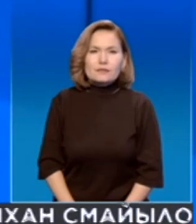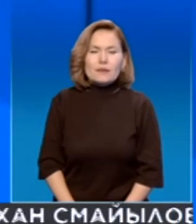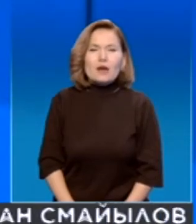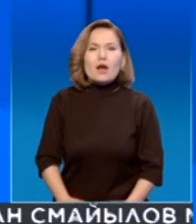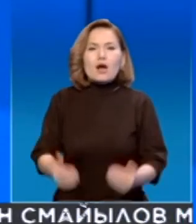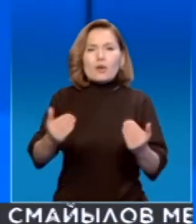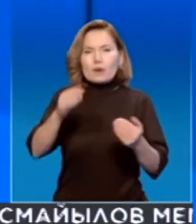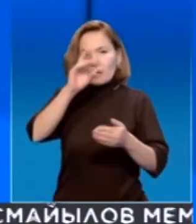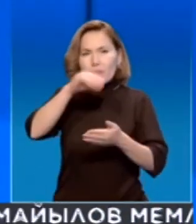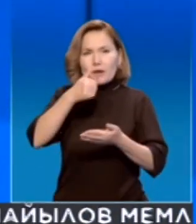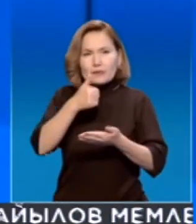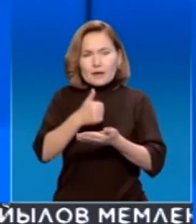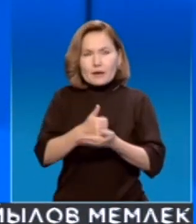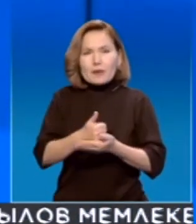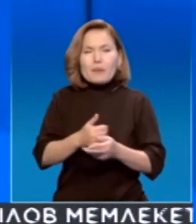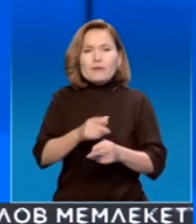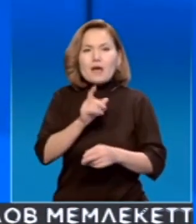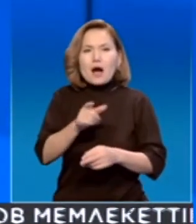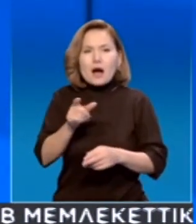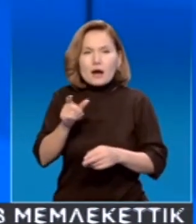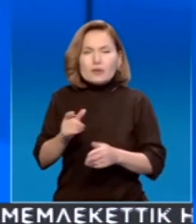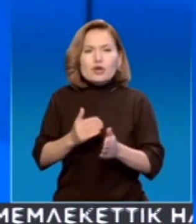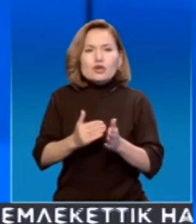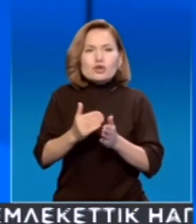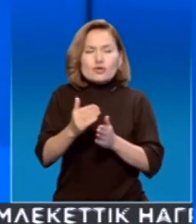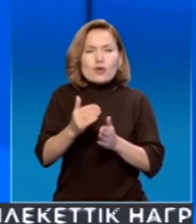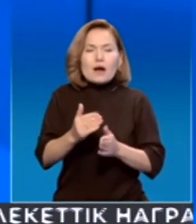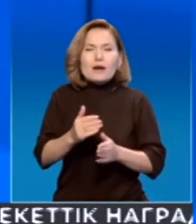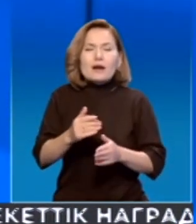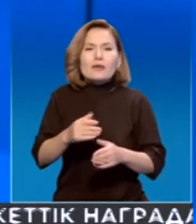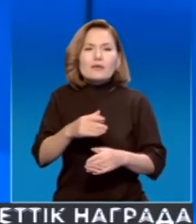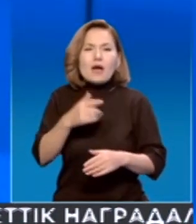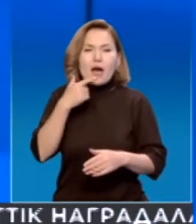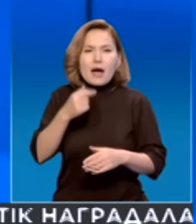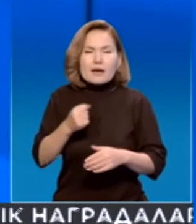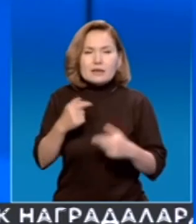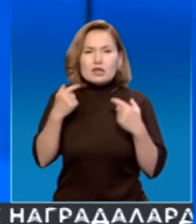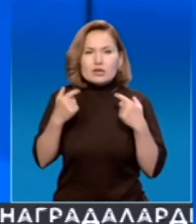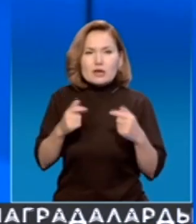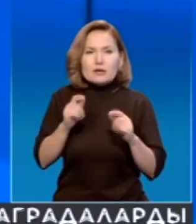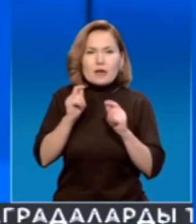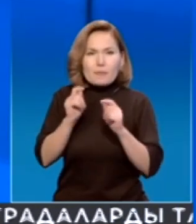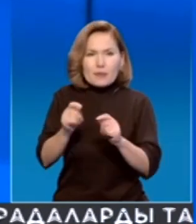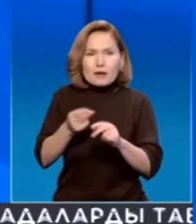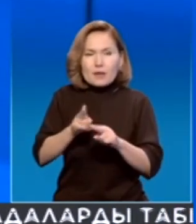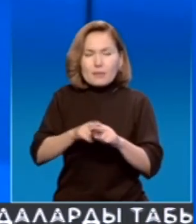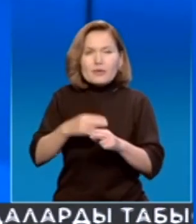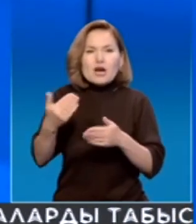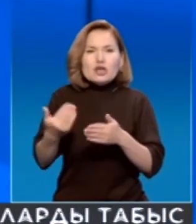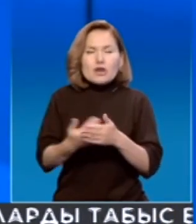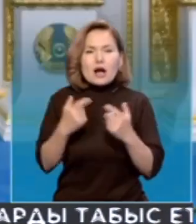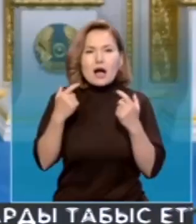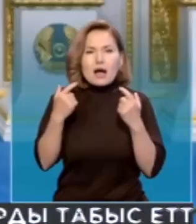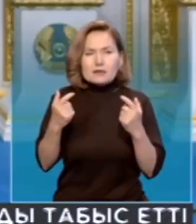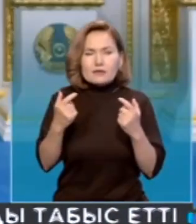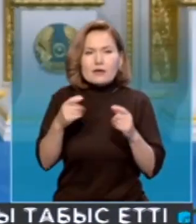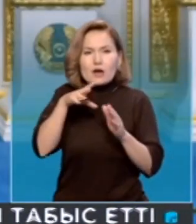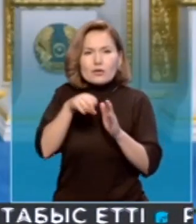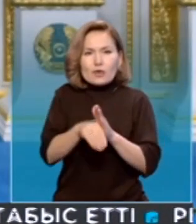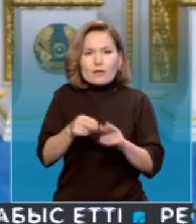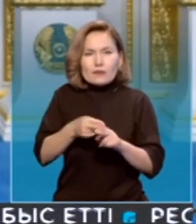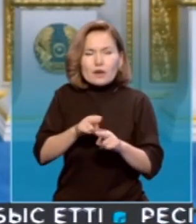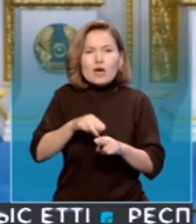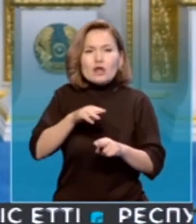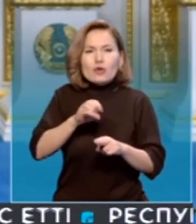Сонымен қатар бүгін мемлекет басшысы бір қатар азаматқа жоғары әскери атақ пен шен берді. Генералдар қатары жаңа офицерлермен толықты.